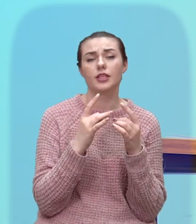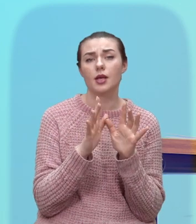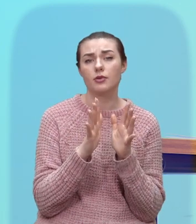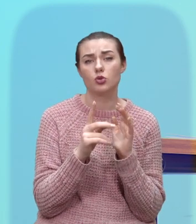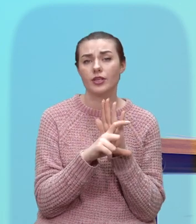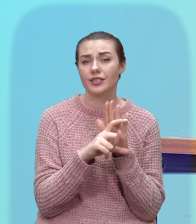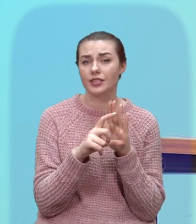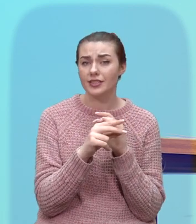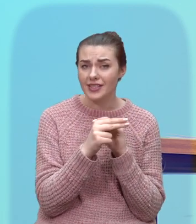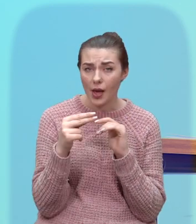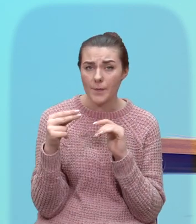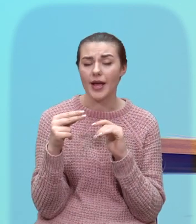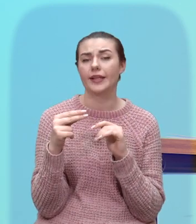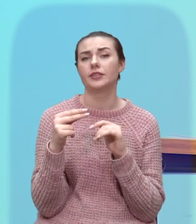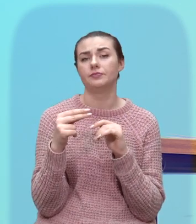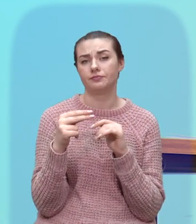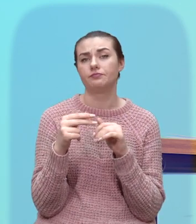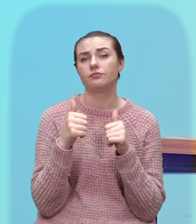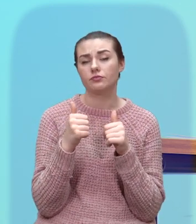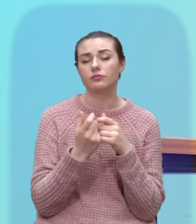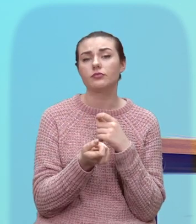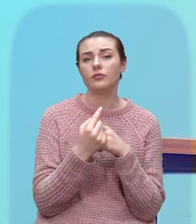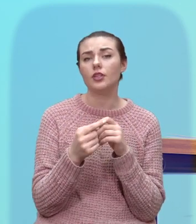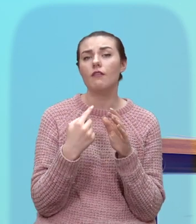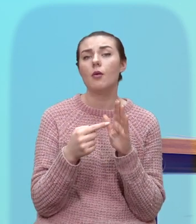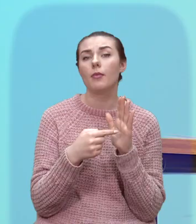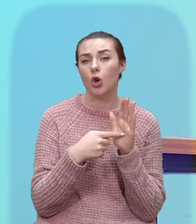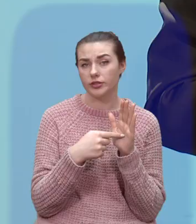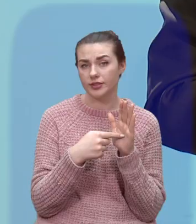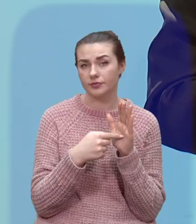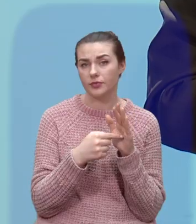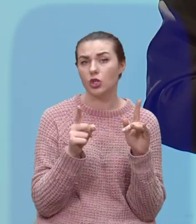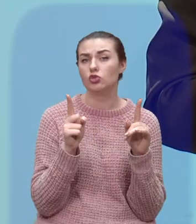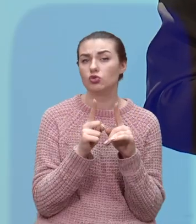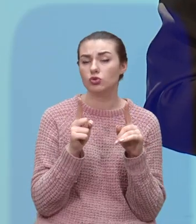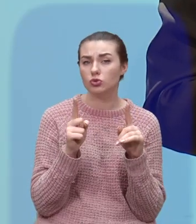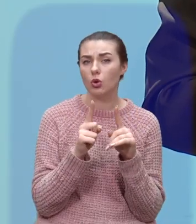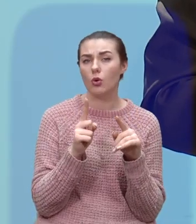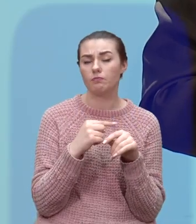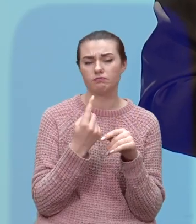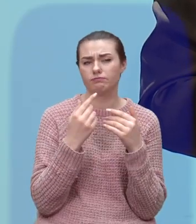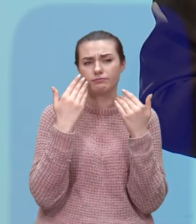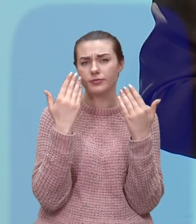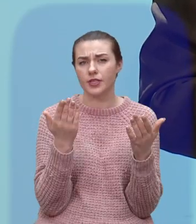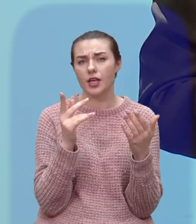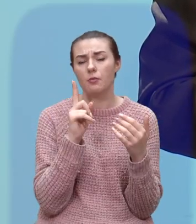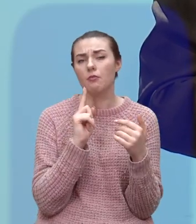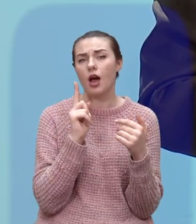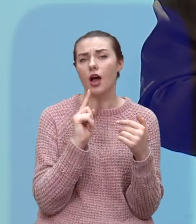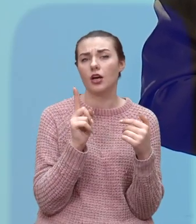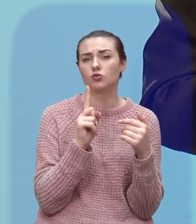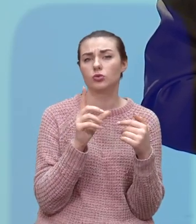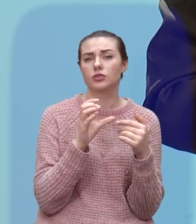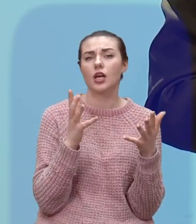непростой темой хорошо возникает вопрос что мы мы не знаем